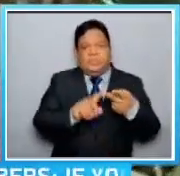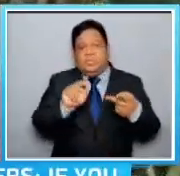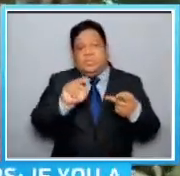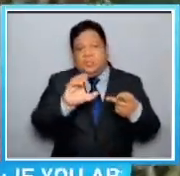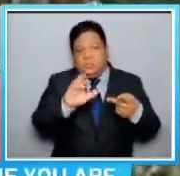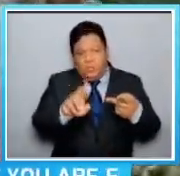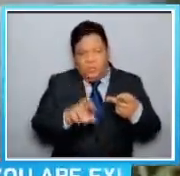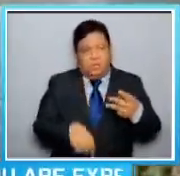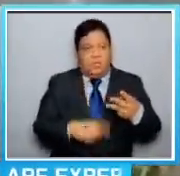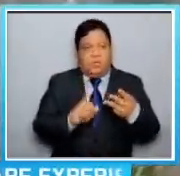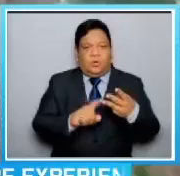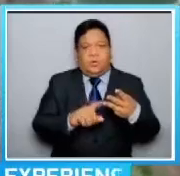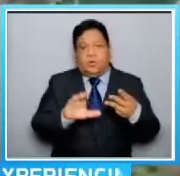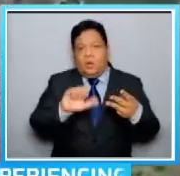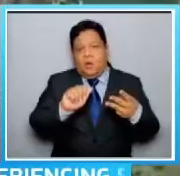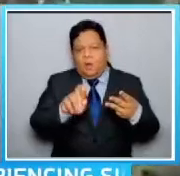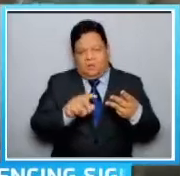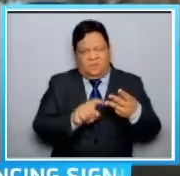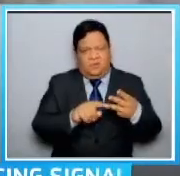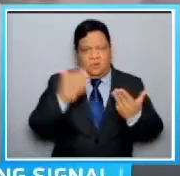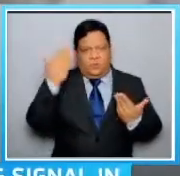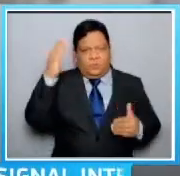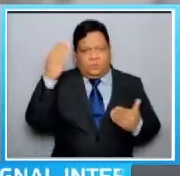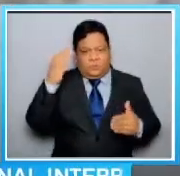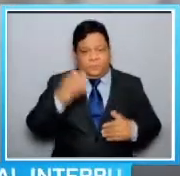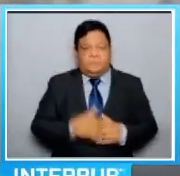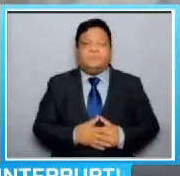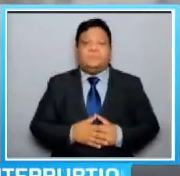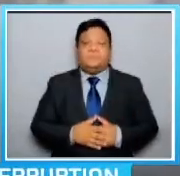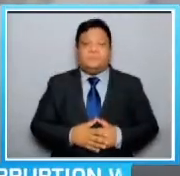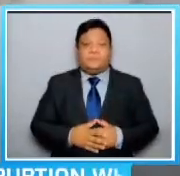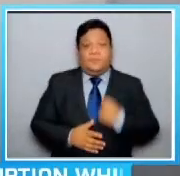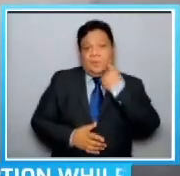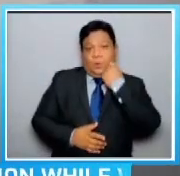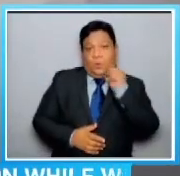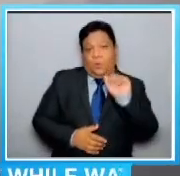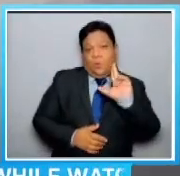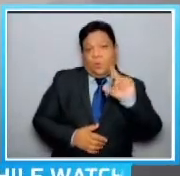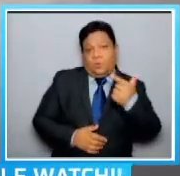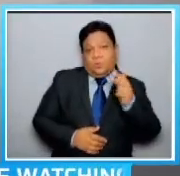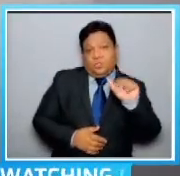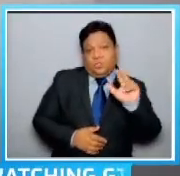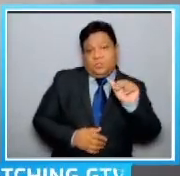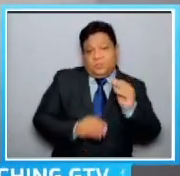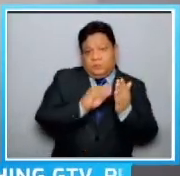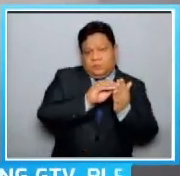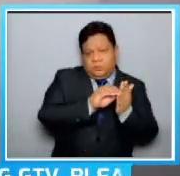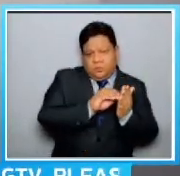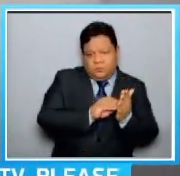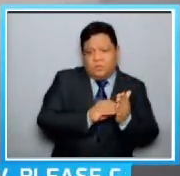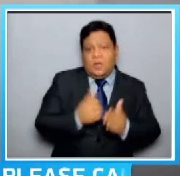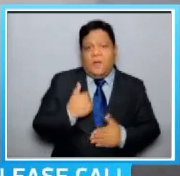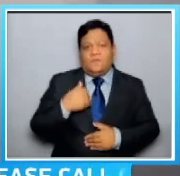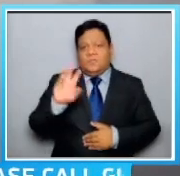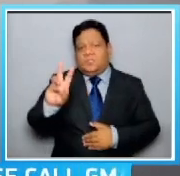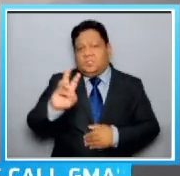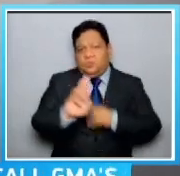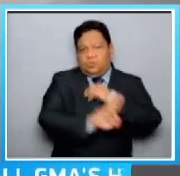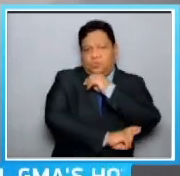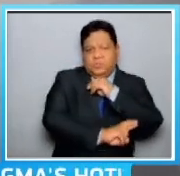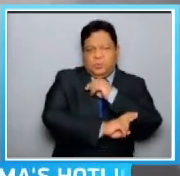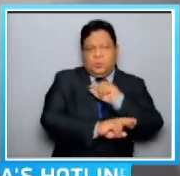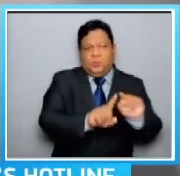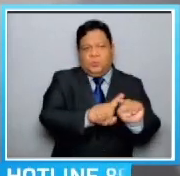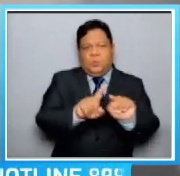Administrative Region. As of August 13, 6 na rehiyon na ang lumampas sa epidemic thresholds ng dengue sa loob